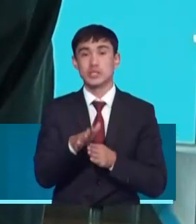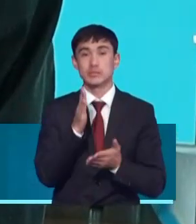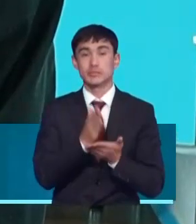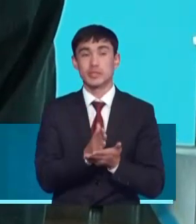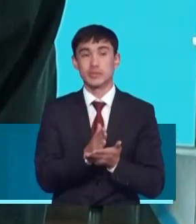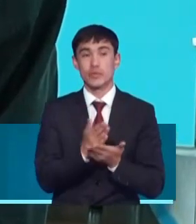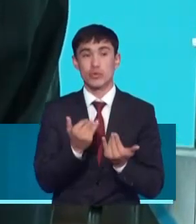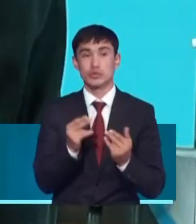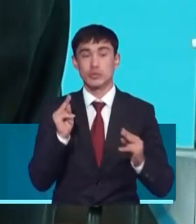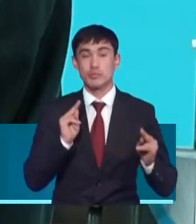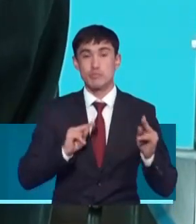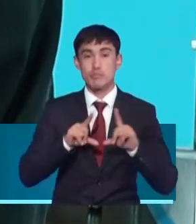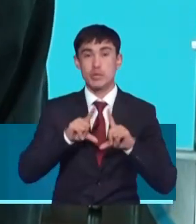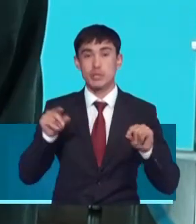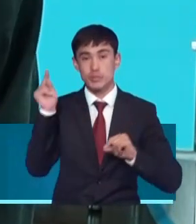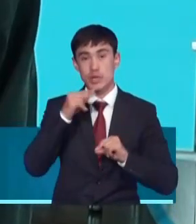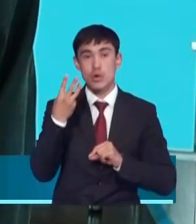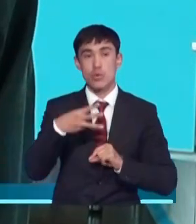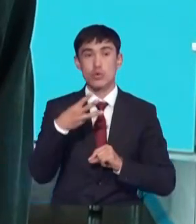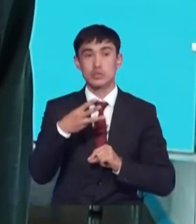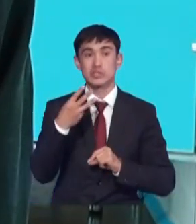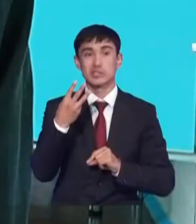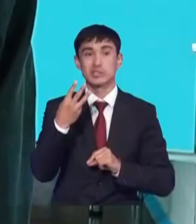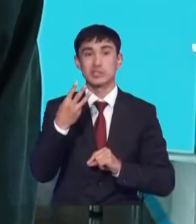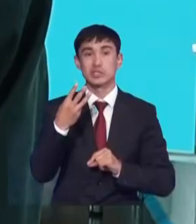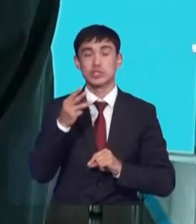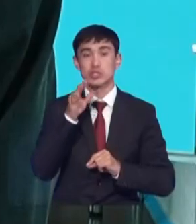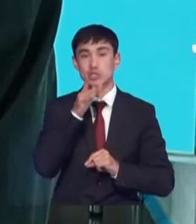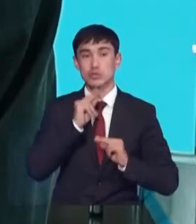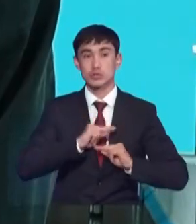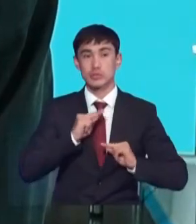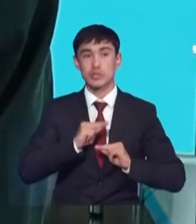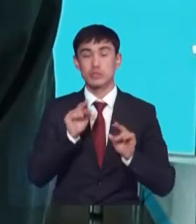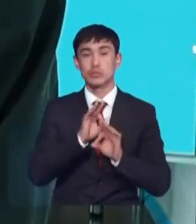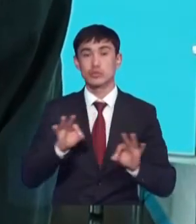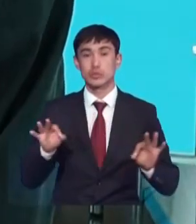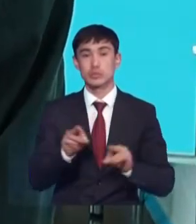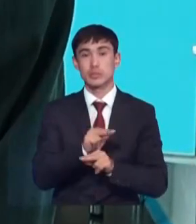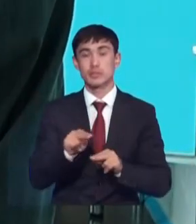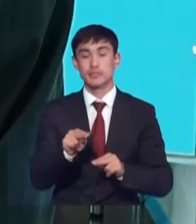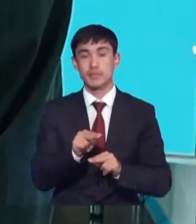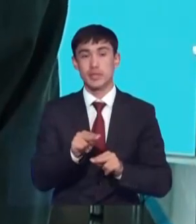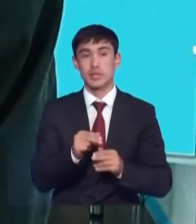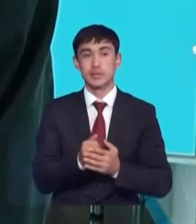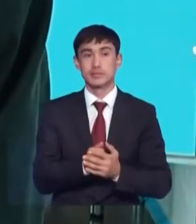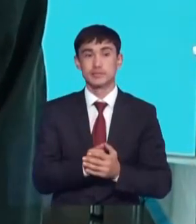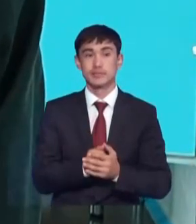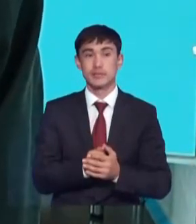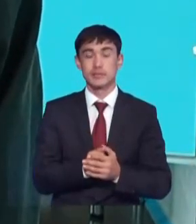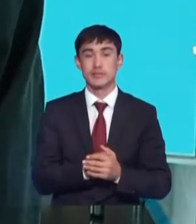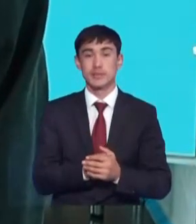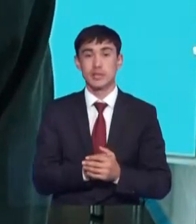Осы мектепте 30 жылға қызмет еткен, музыкасын бергем. Рисование чешется